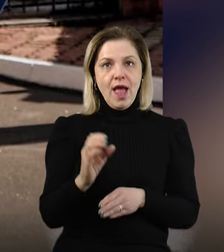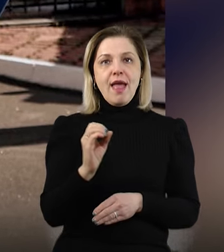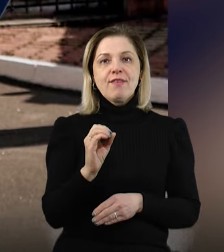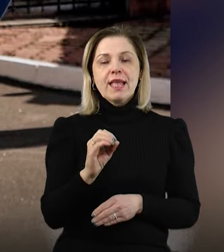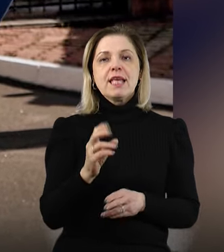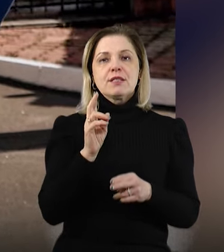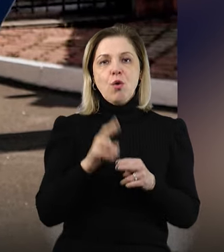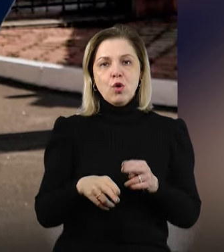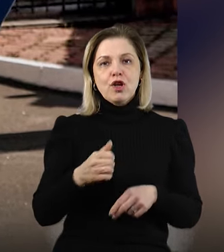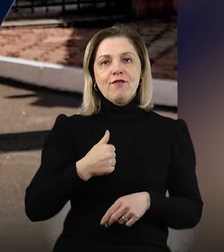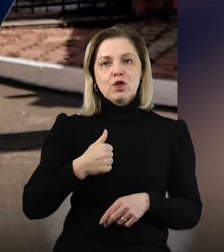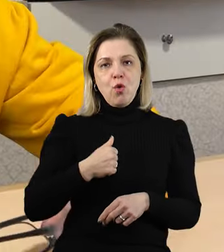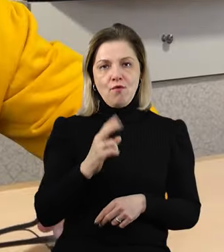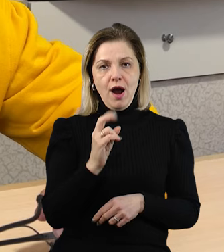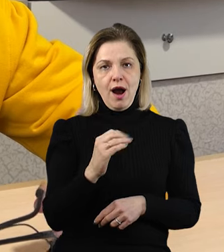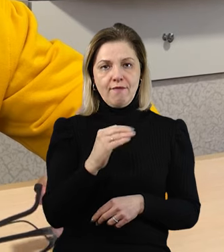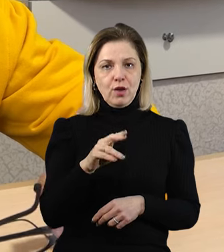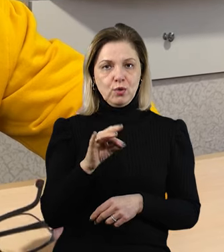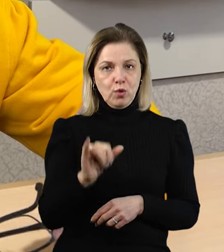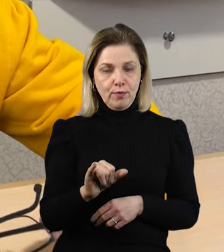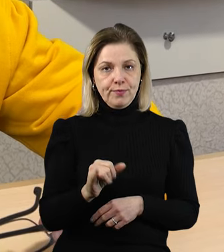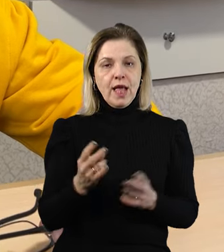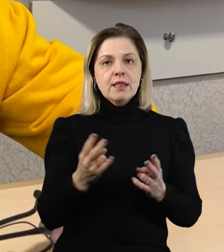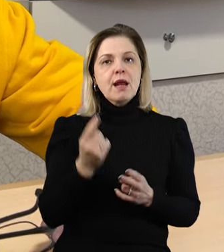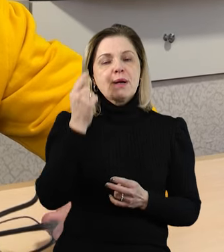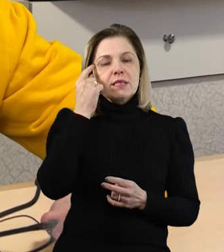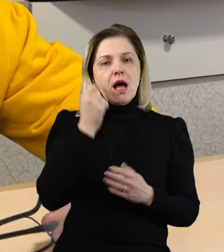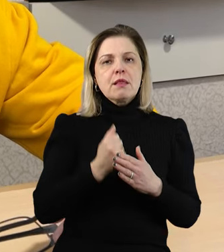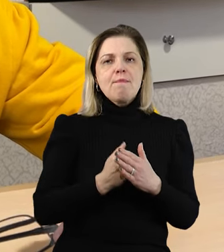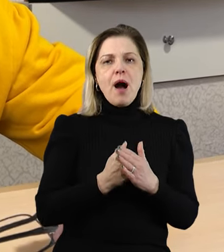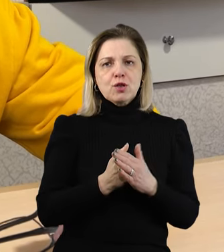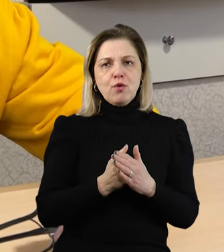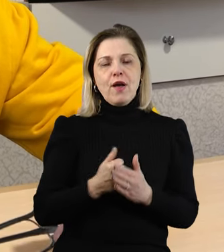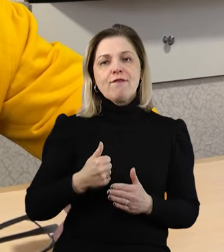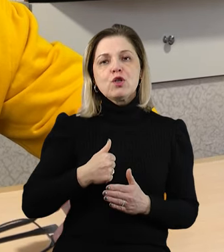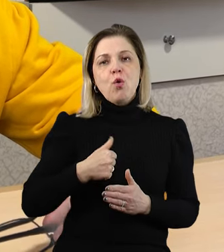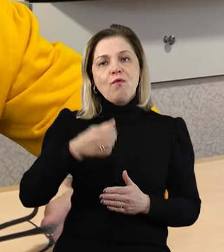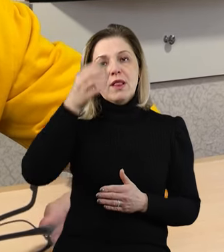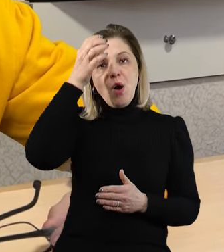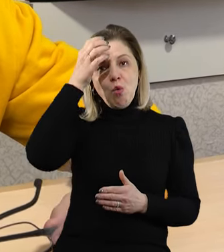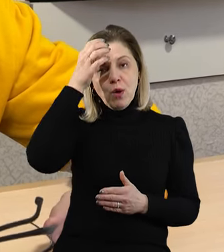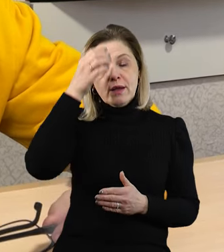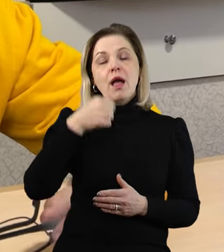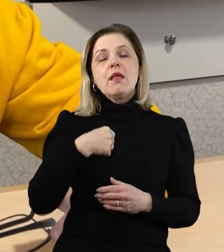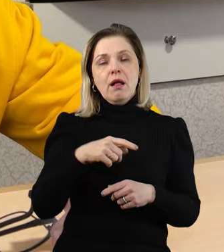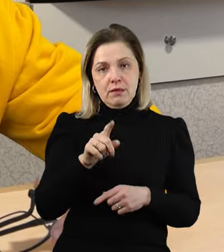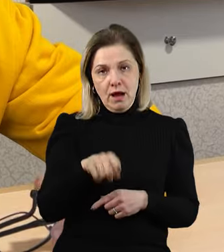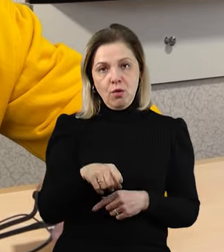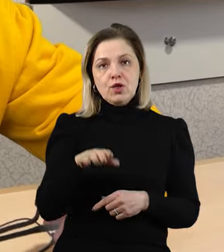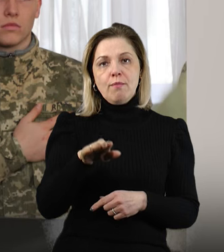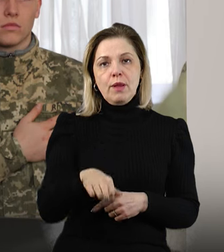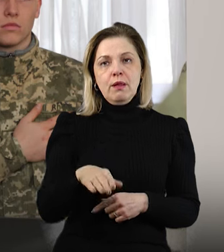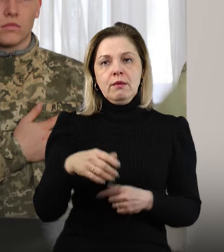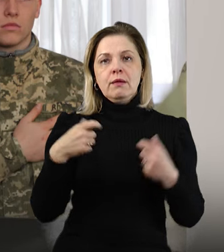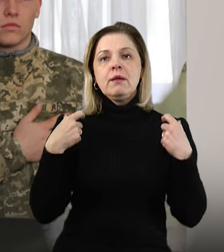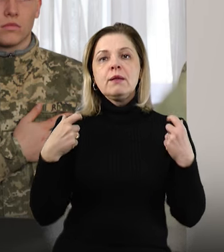успішно закінчив військову кафедру. Потрібно знати якісь базові речі з військової науки. Я також є